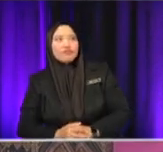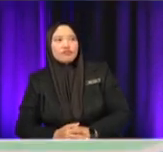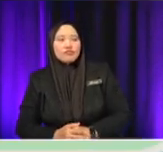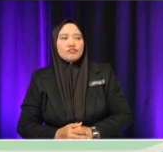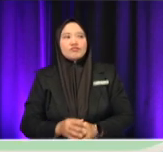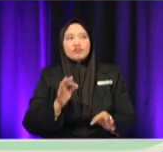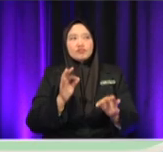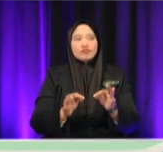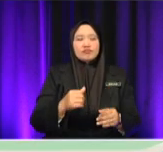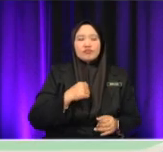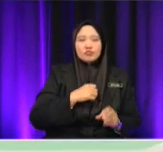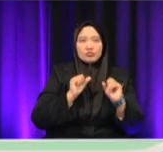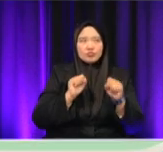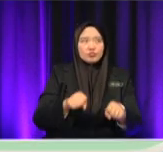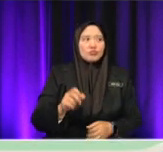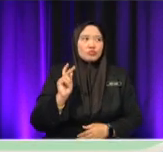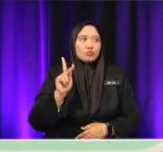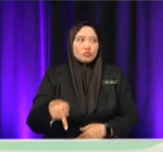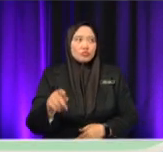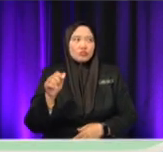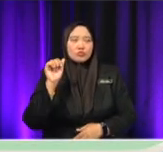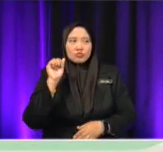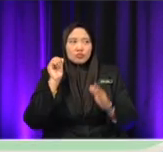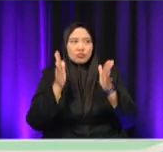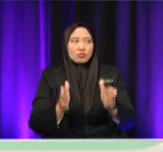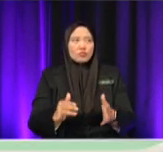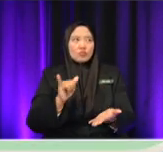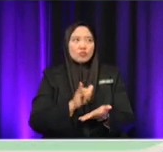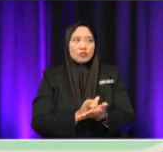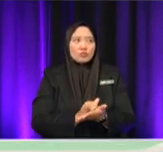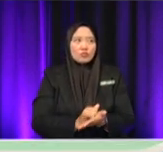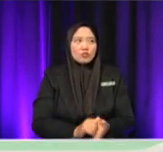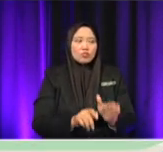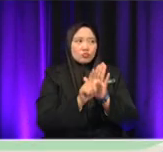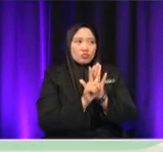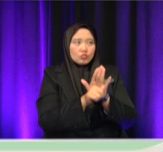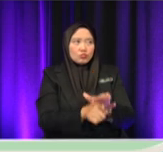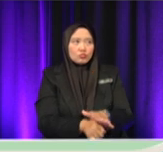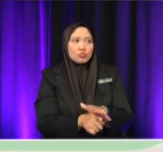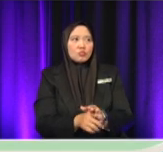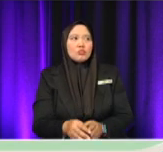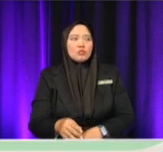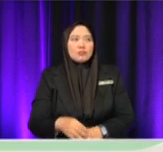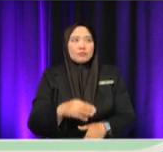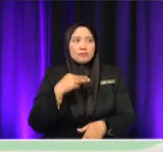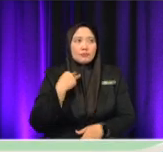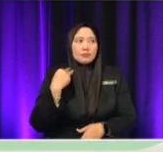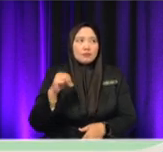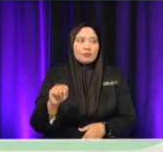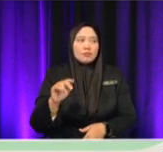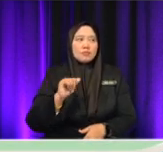boleh memerintahkan seseorang itu untuk sujud kepada seseorang maka aku akan perintahkan istri untuk sujud kepada suaminya